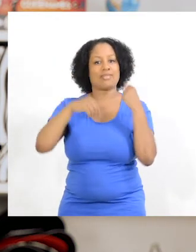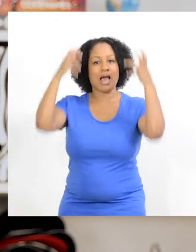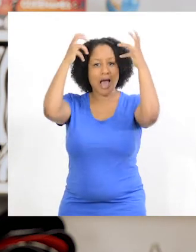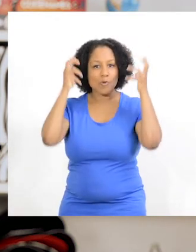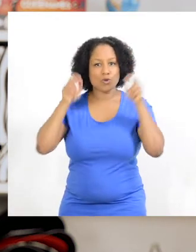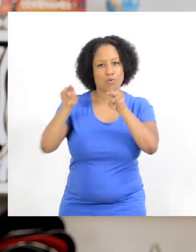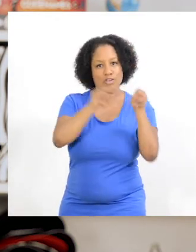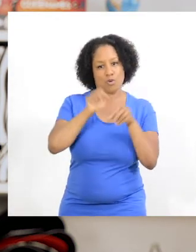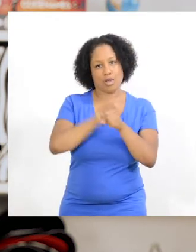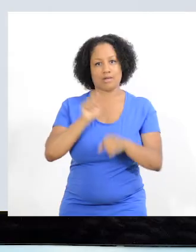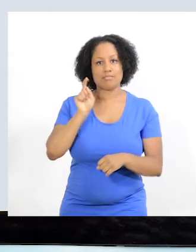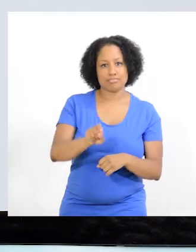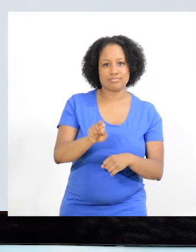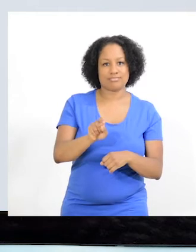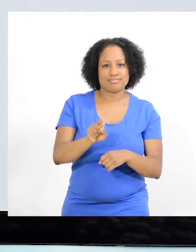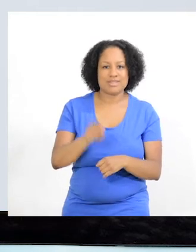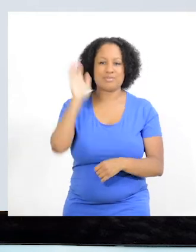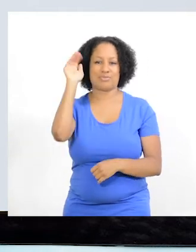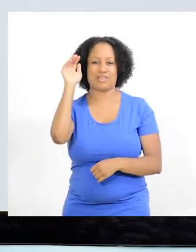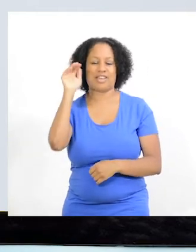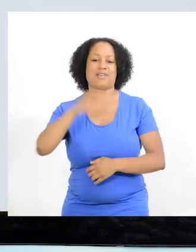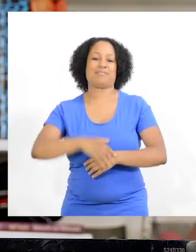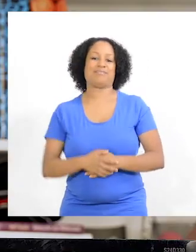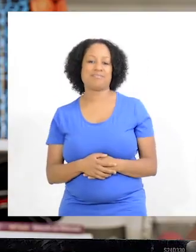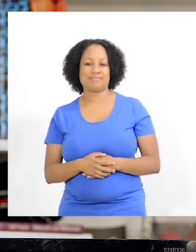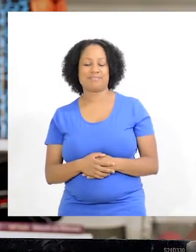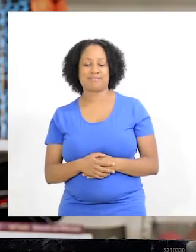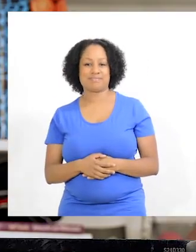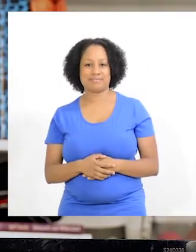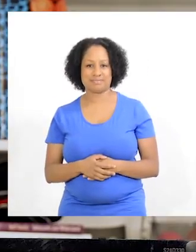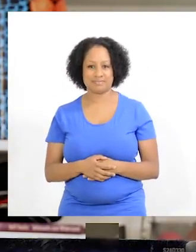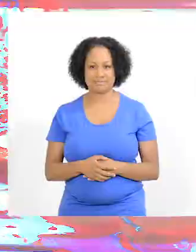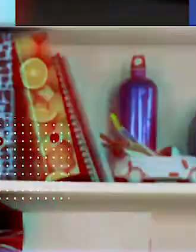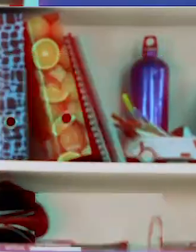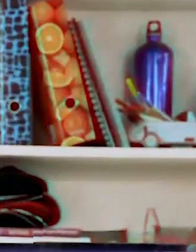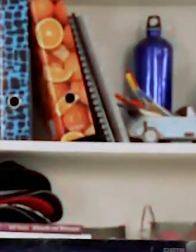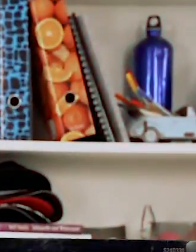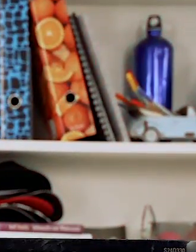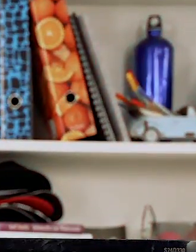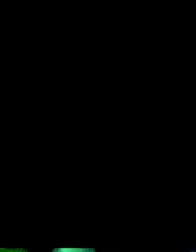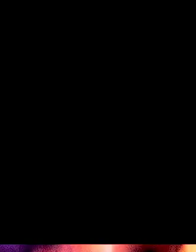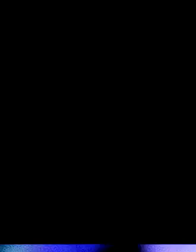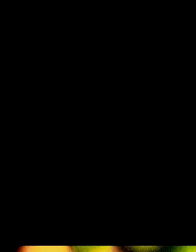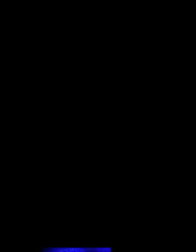der Audios komme ich auch nochmal kurz dazu. Bis später oder bis dann. Dein Isso.